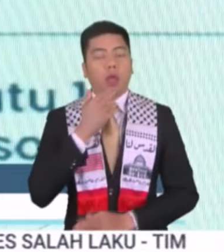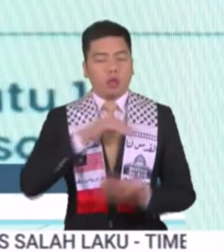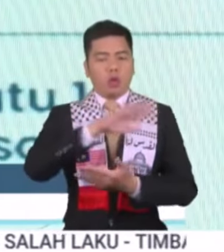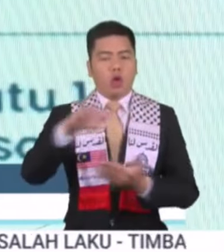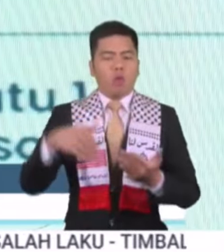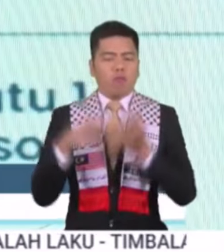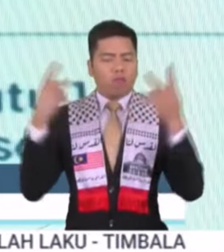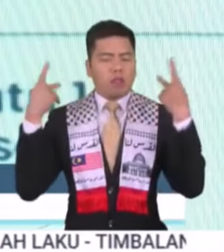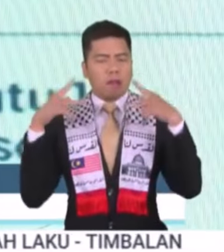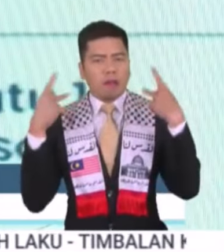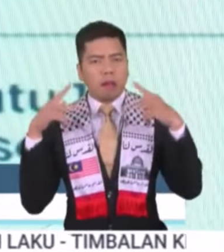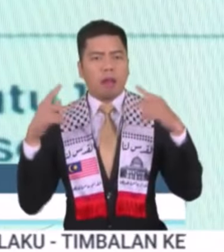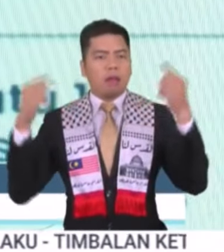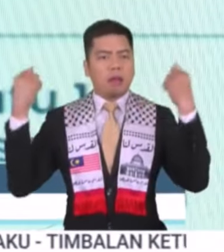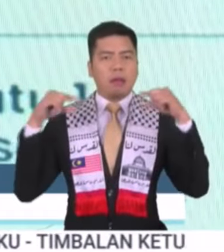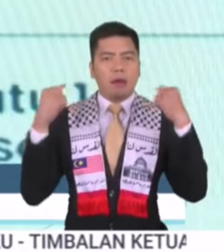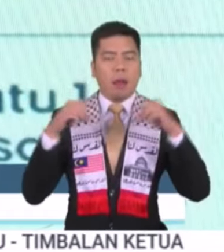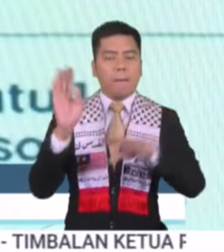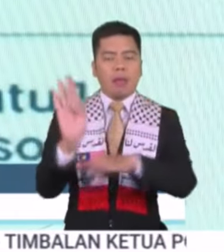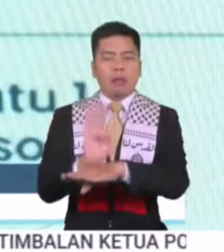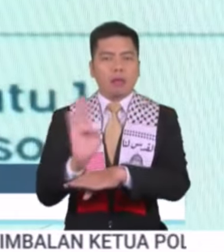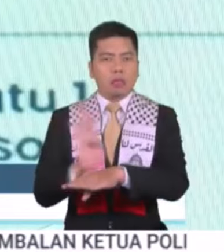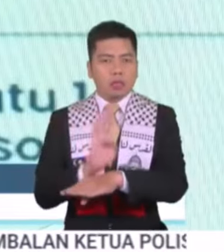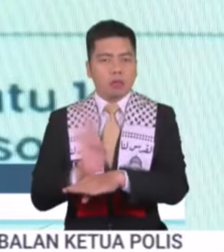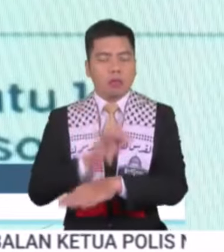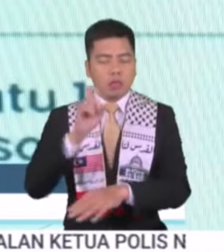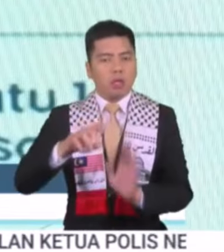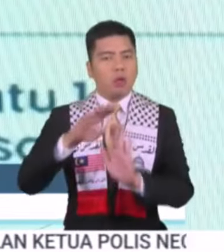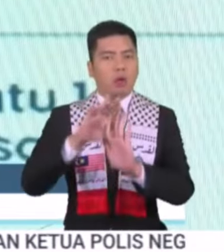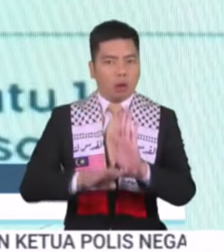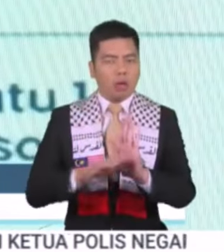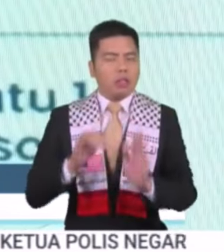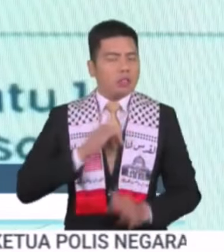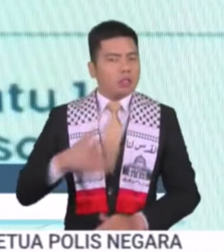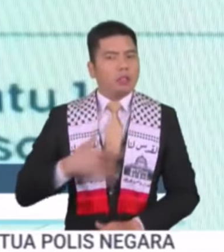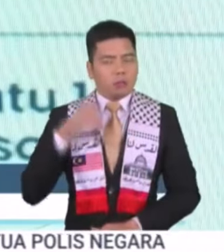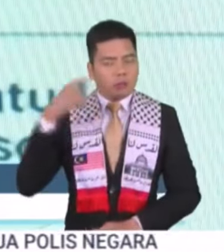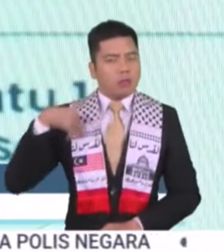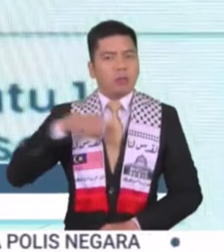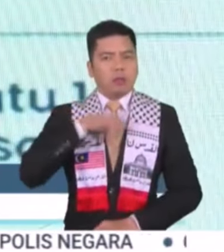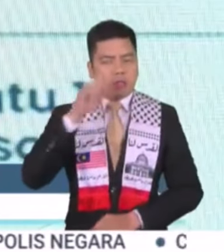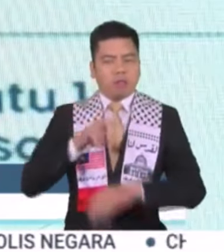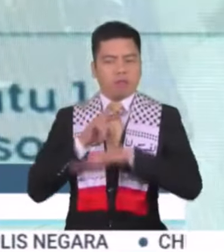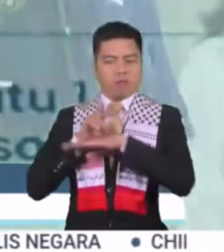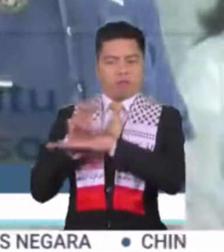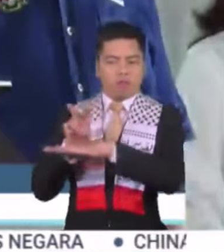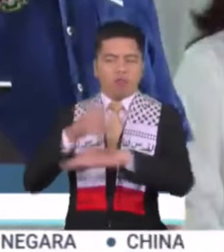yang jual barang-barang, saya ingat kita kena pantau sekarang.